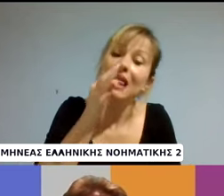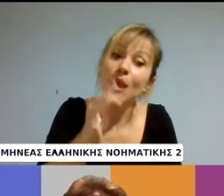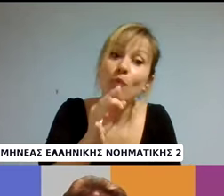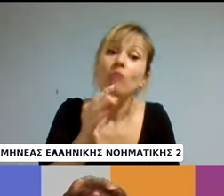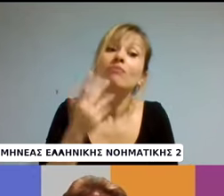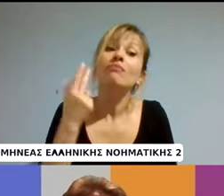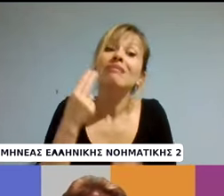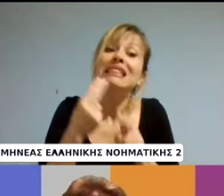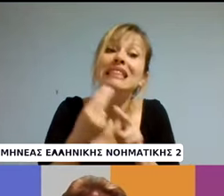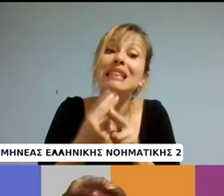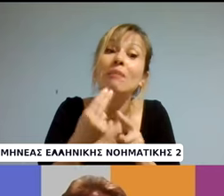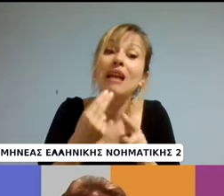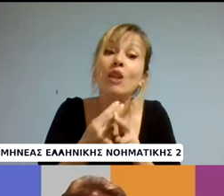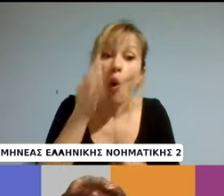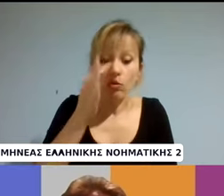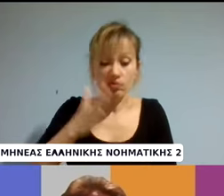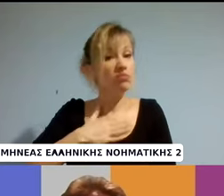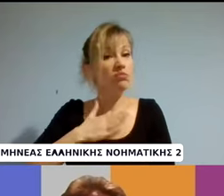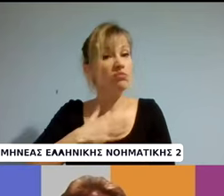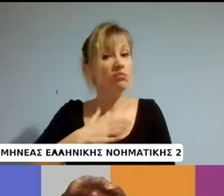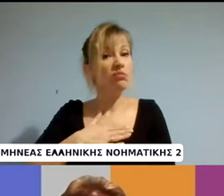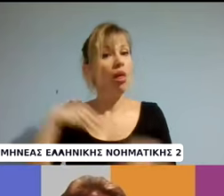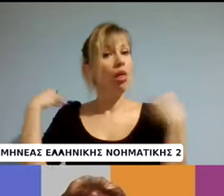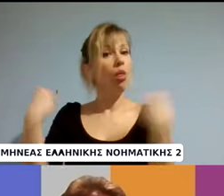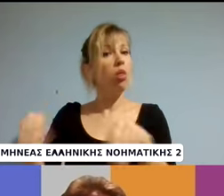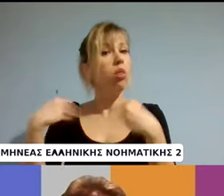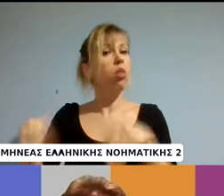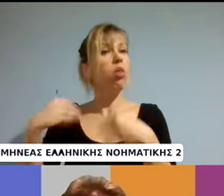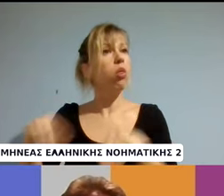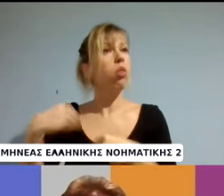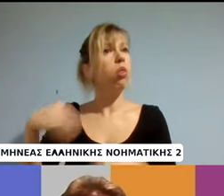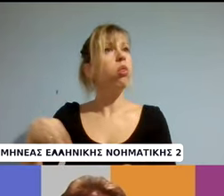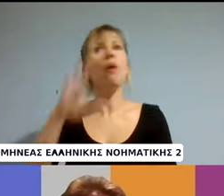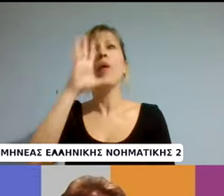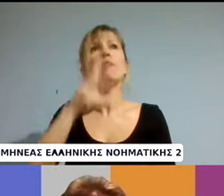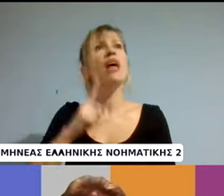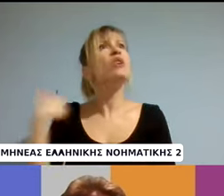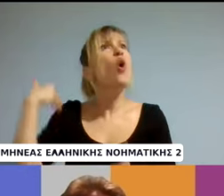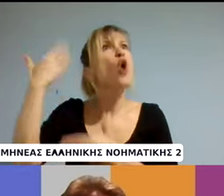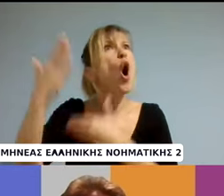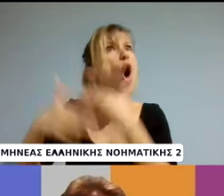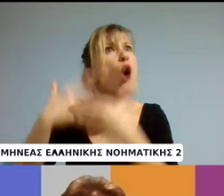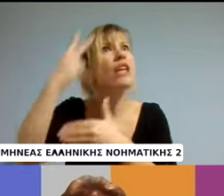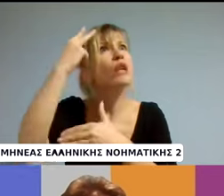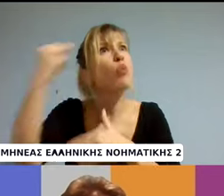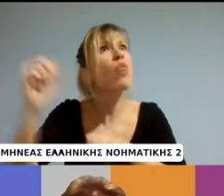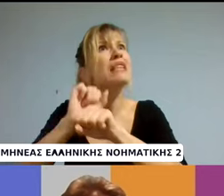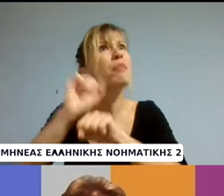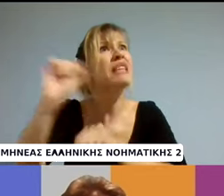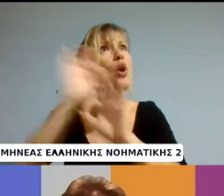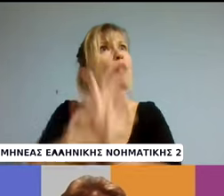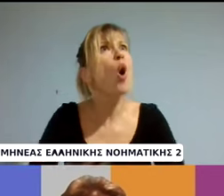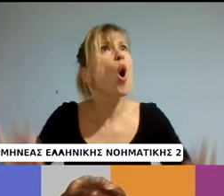ξεπουλάμε τον εαυτό μας και την αξία μας και τις σπουδές μας. Και με ήρεμο και λογικό